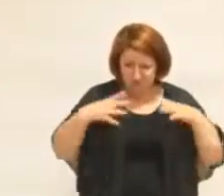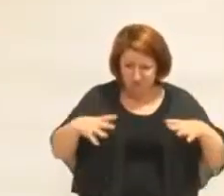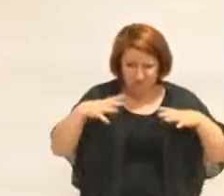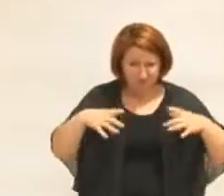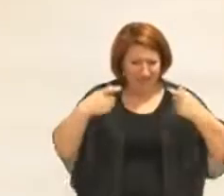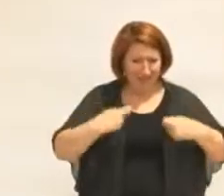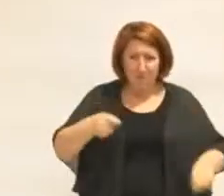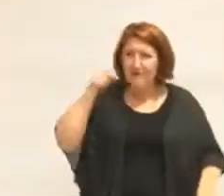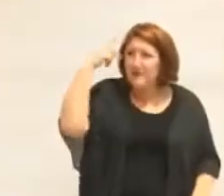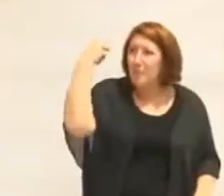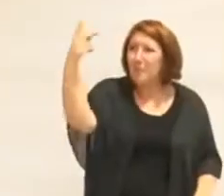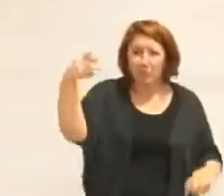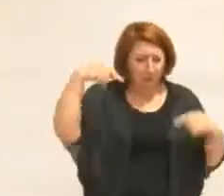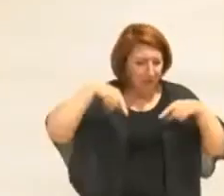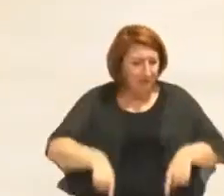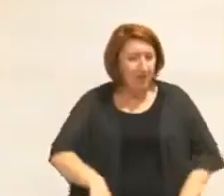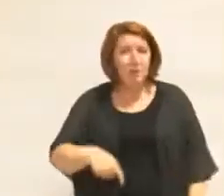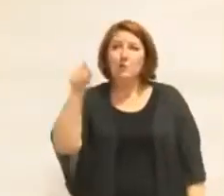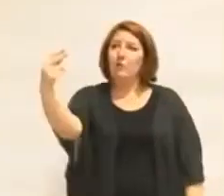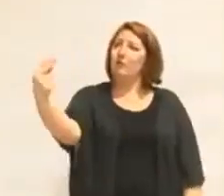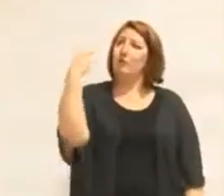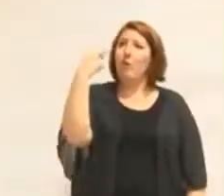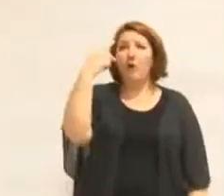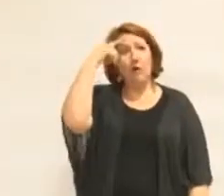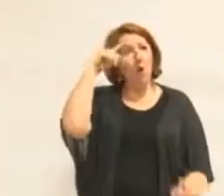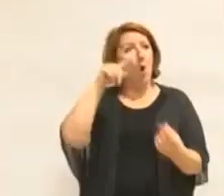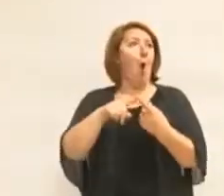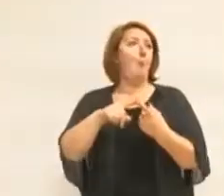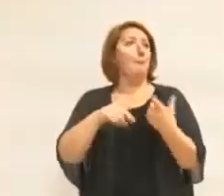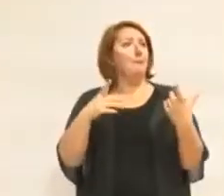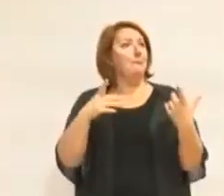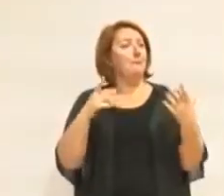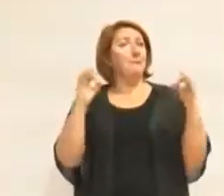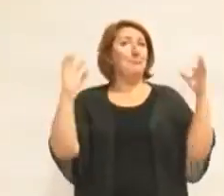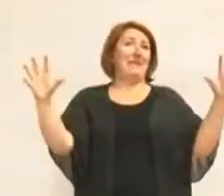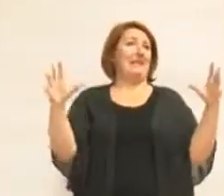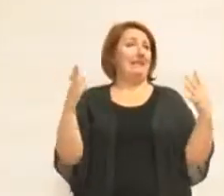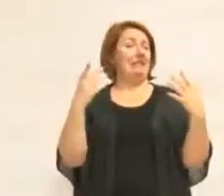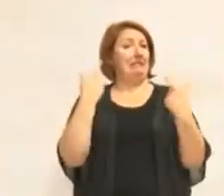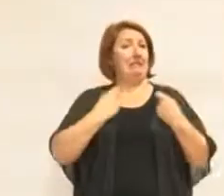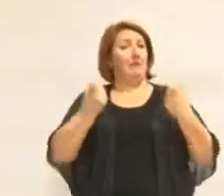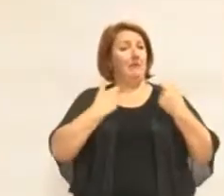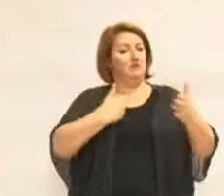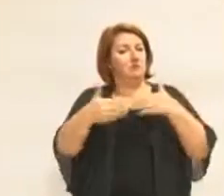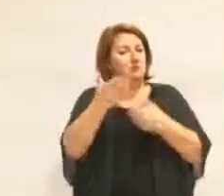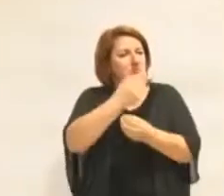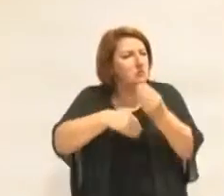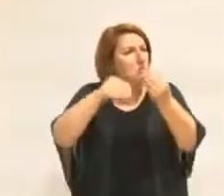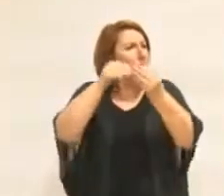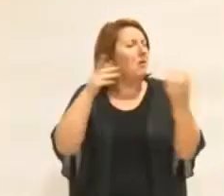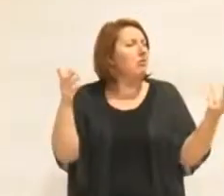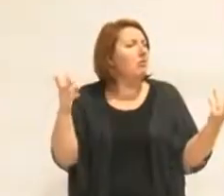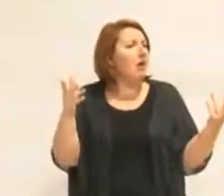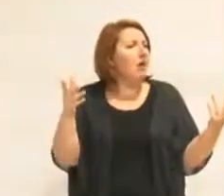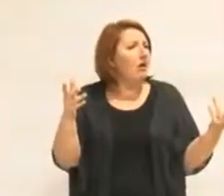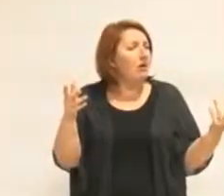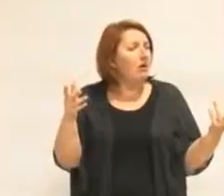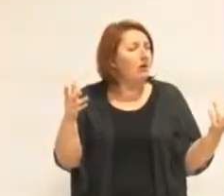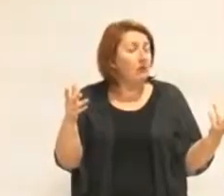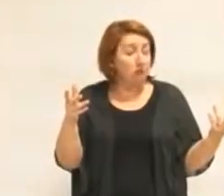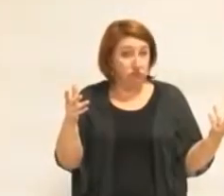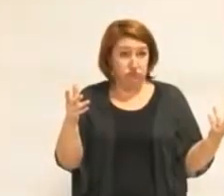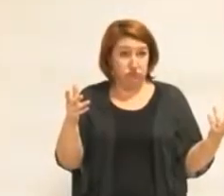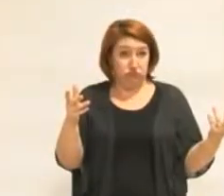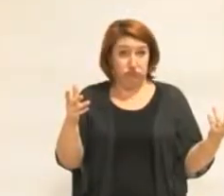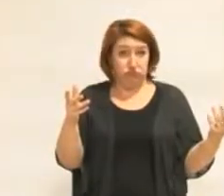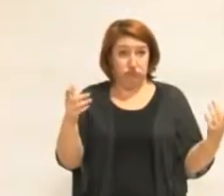être prises en compte par l'État comme étant des dépenses de fonctionnement supplémentaires. Bonjour quand même le système.